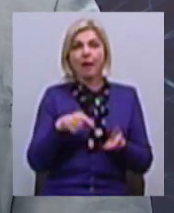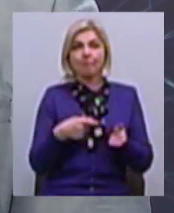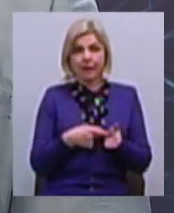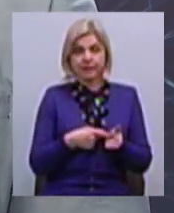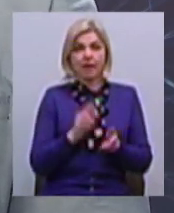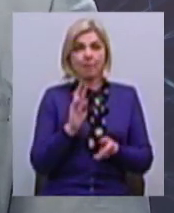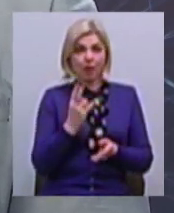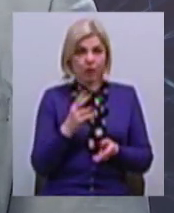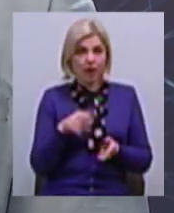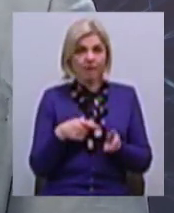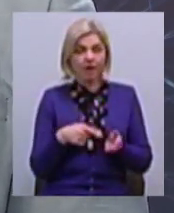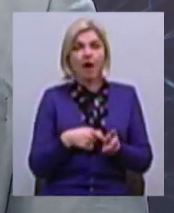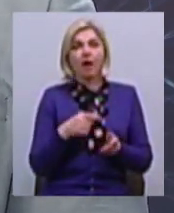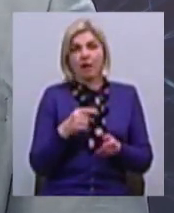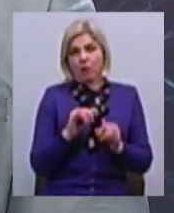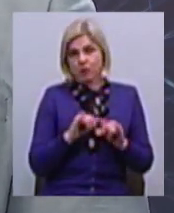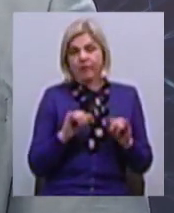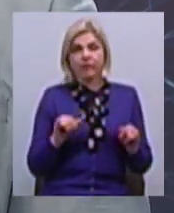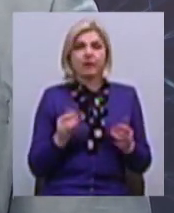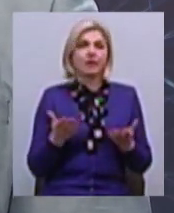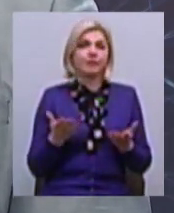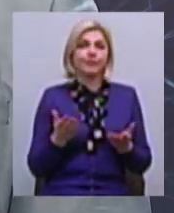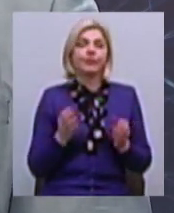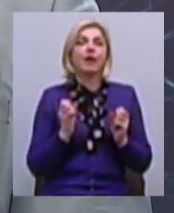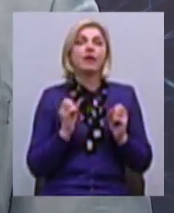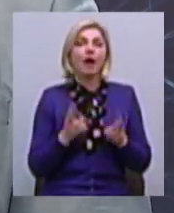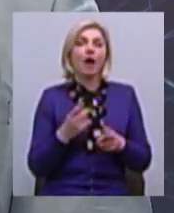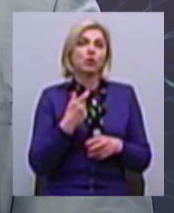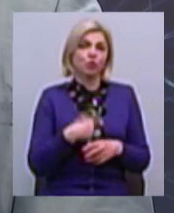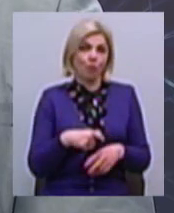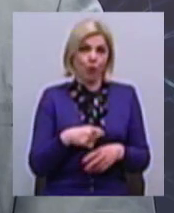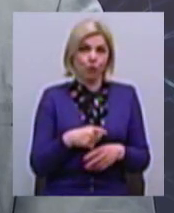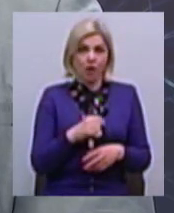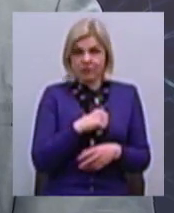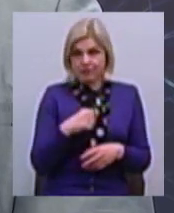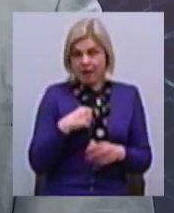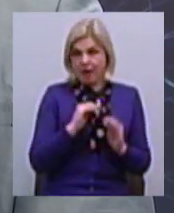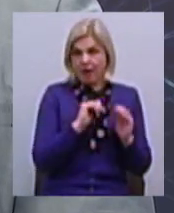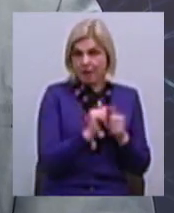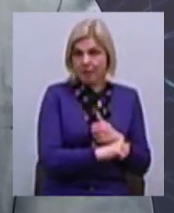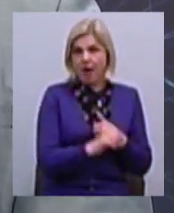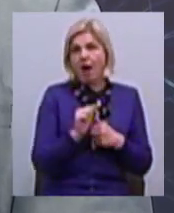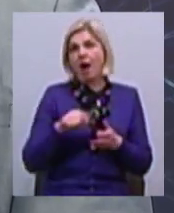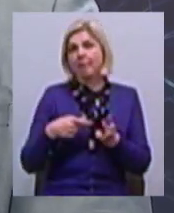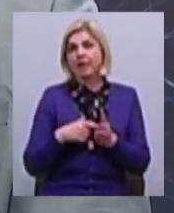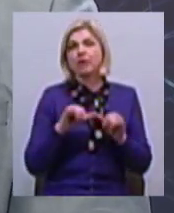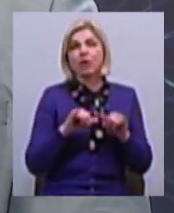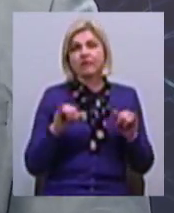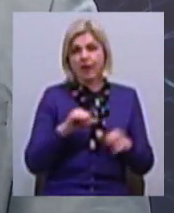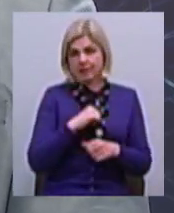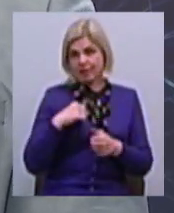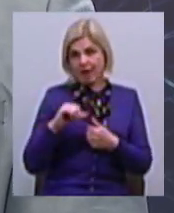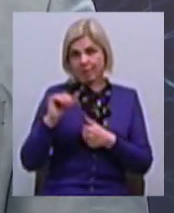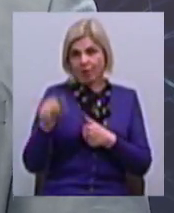Миколаєва, розвивається, ну, якось сам з собою, а місто розвивається саме собою. І